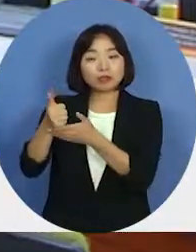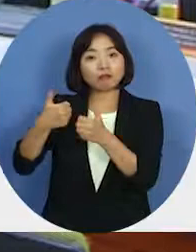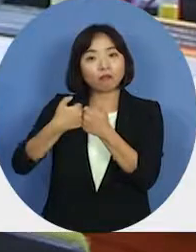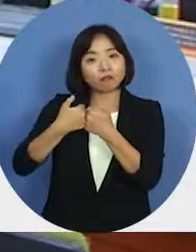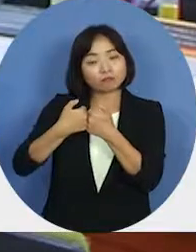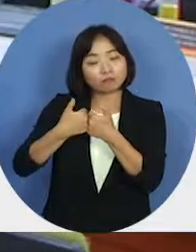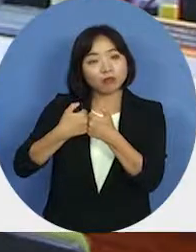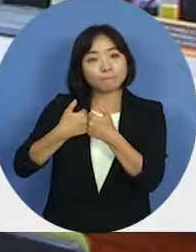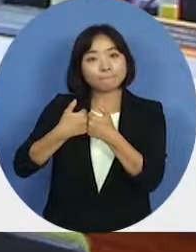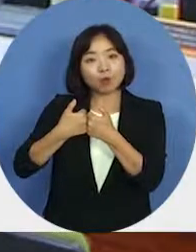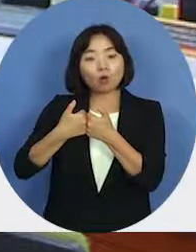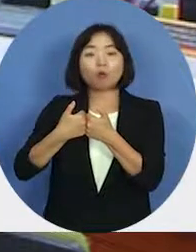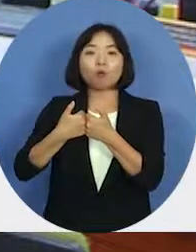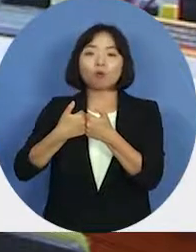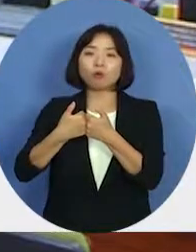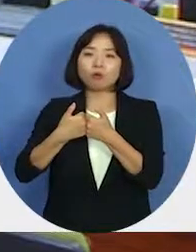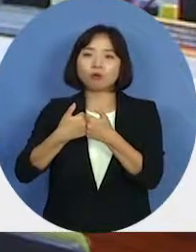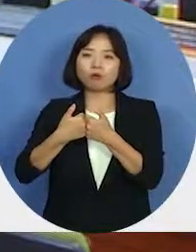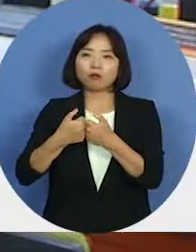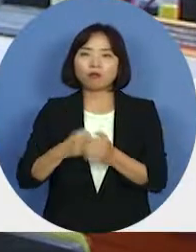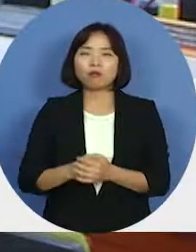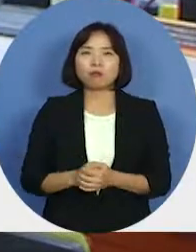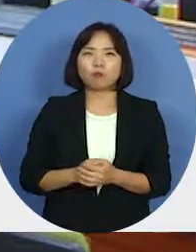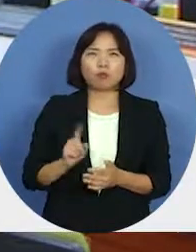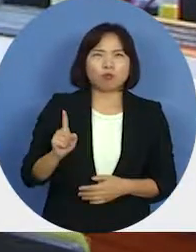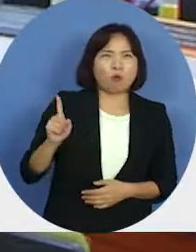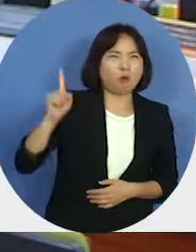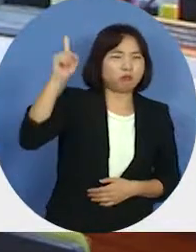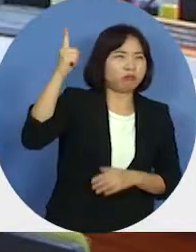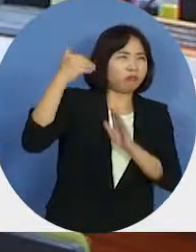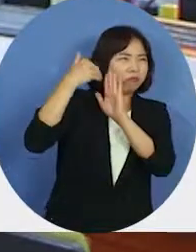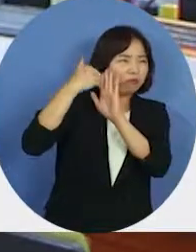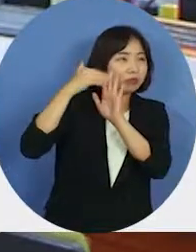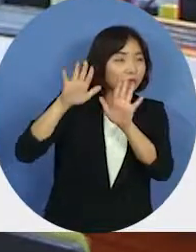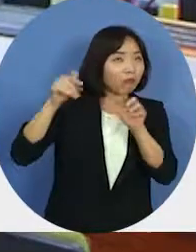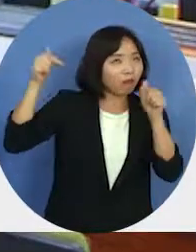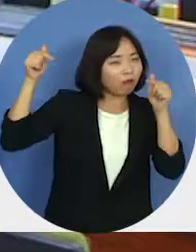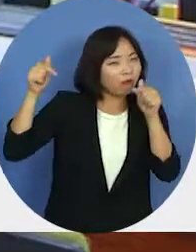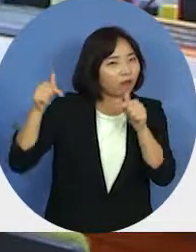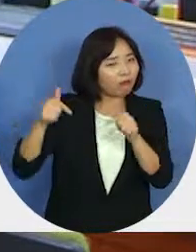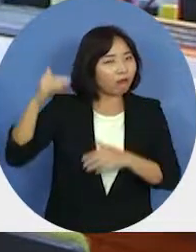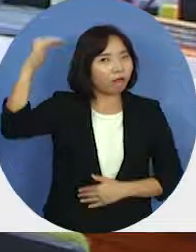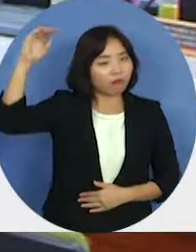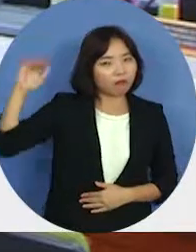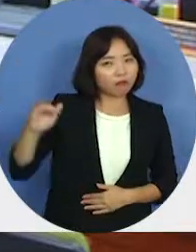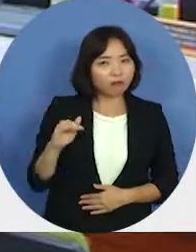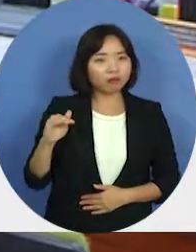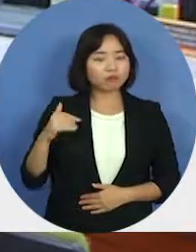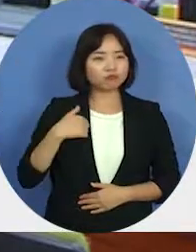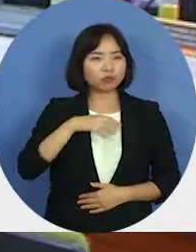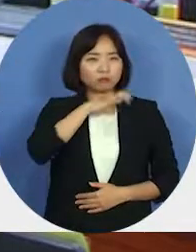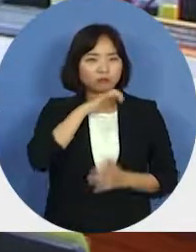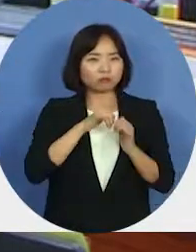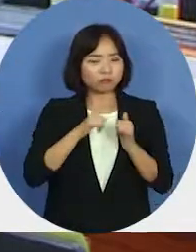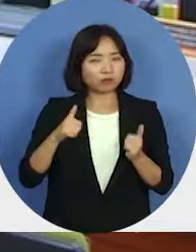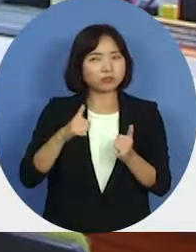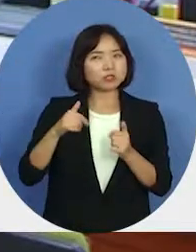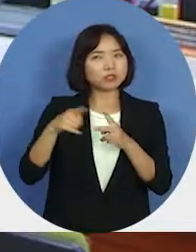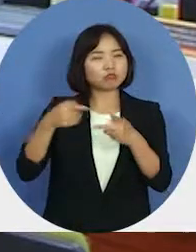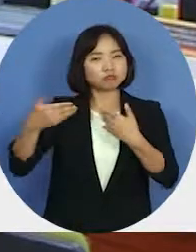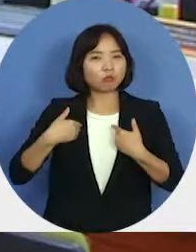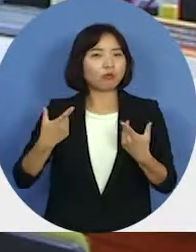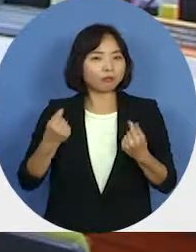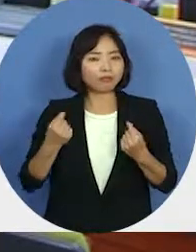시장님과의 민원 상담이 높은 문턱이 낮아진 것 같고 민원인을 이해하는 것 같아